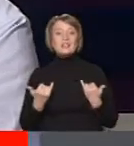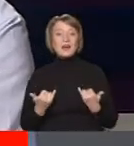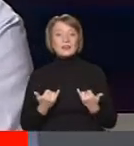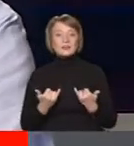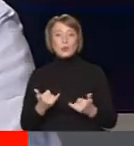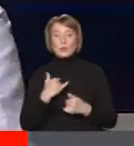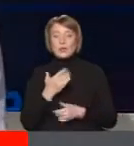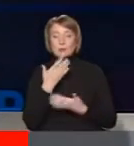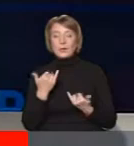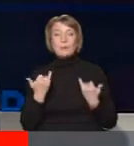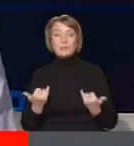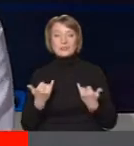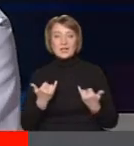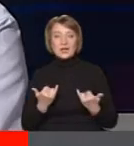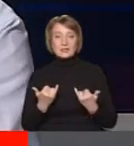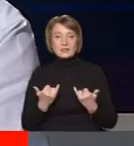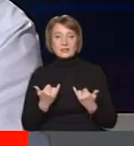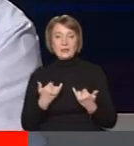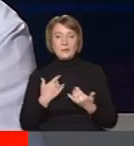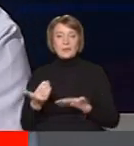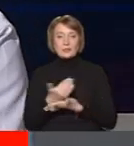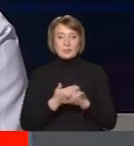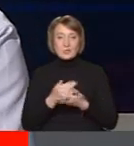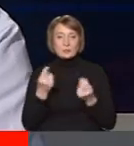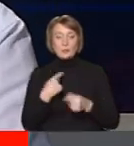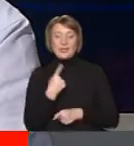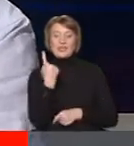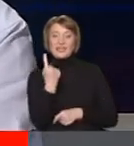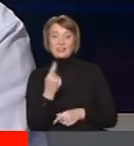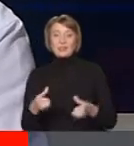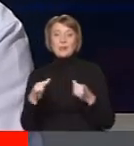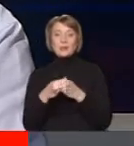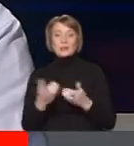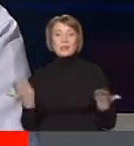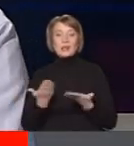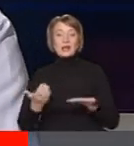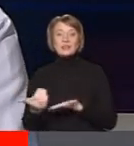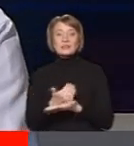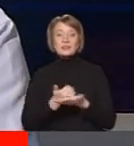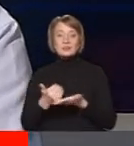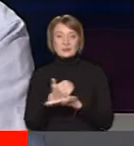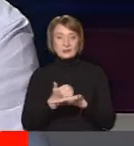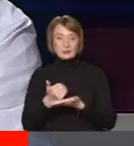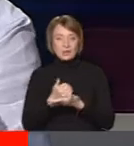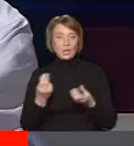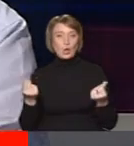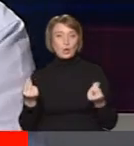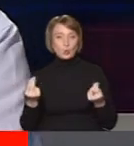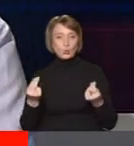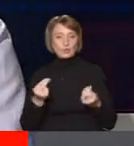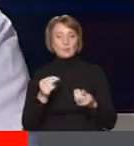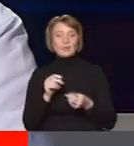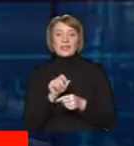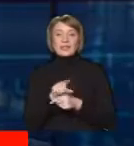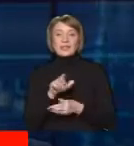Ні, немає. Тому що ми зараз збираємо по ходу гроші. От ми, наприклад, єдина партія, яка збирала гроші на заставу публічно. Ми півтора місяці